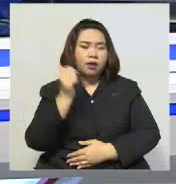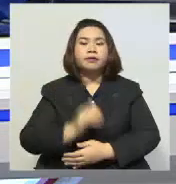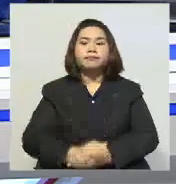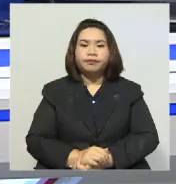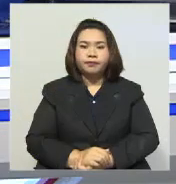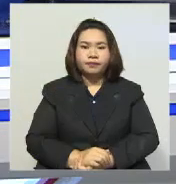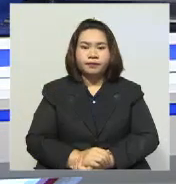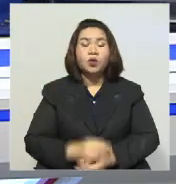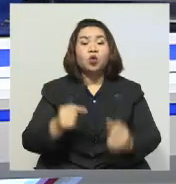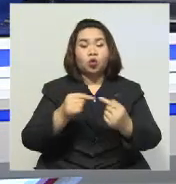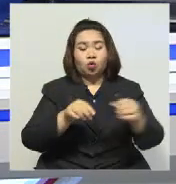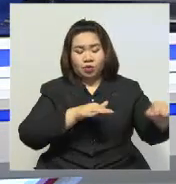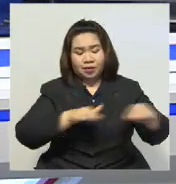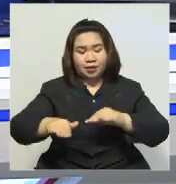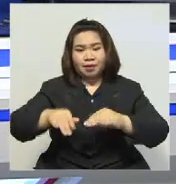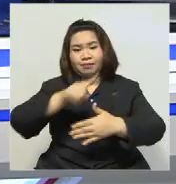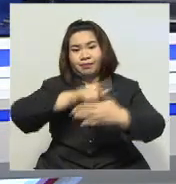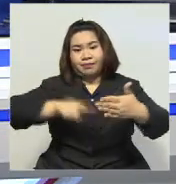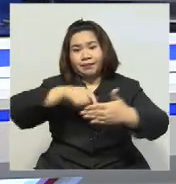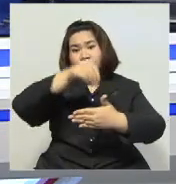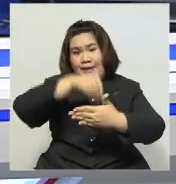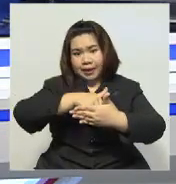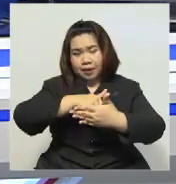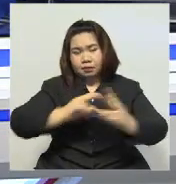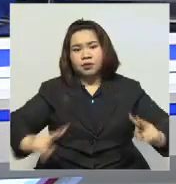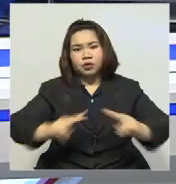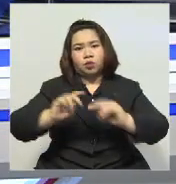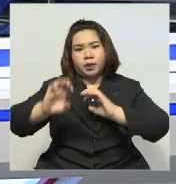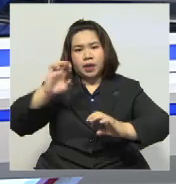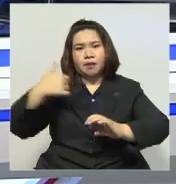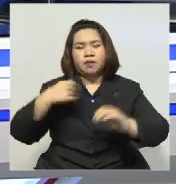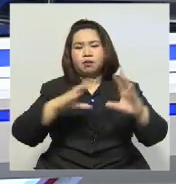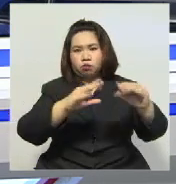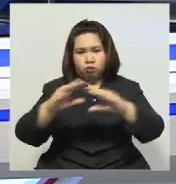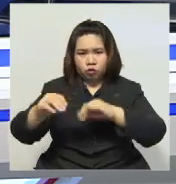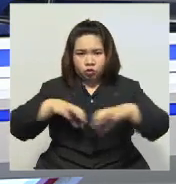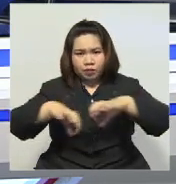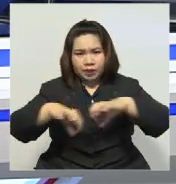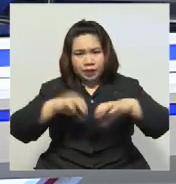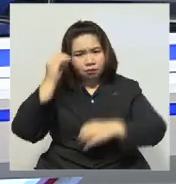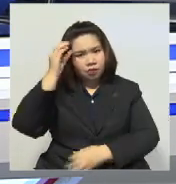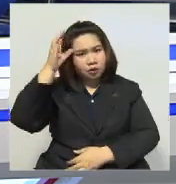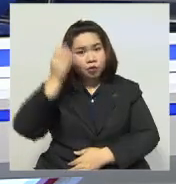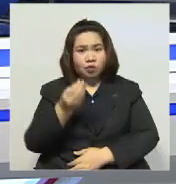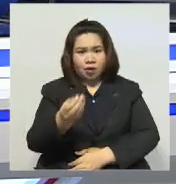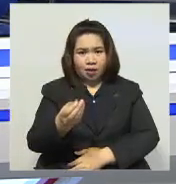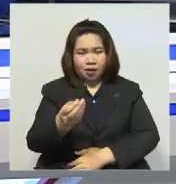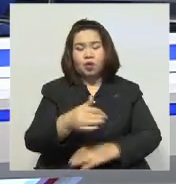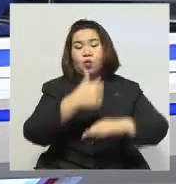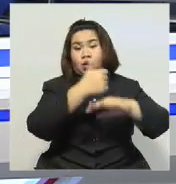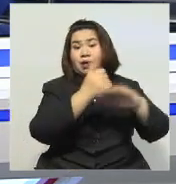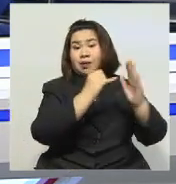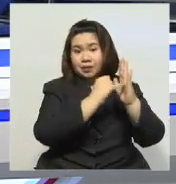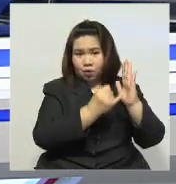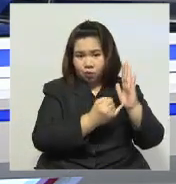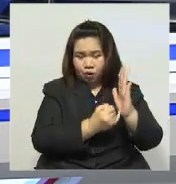ส่วนเรื่องของการเตรียมการเลือกตั้งค่ะตอนนี้กรมการปกครองกระทรวงมหาดไทยก็มีการจัดประชุมเพื่อจะให้ความรู้ไม่ว่าจะเป็นทั้งผู้ว่าราชการจังหวั